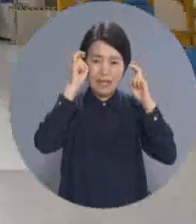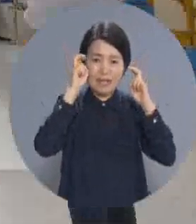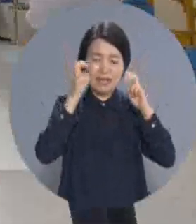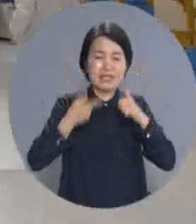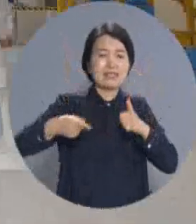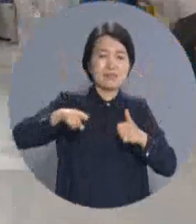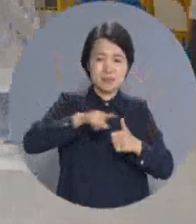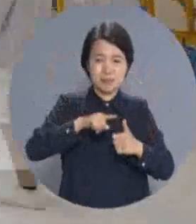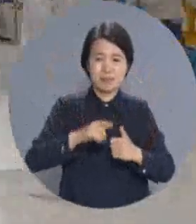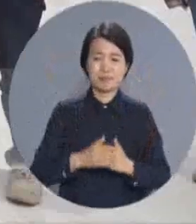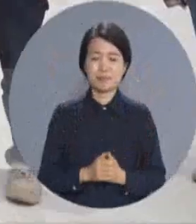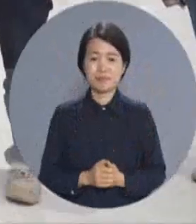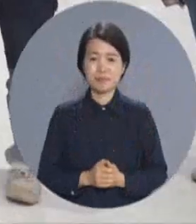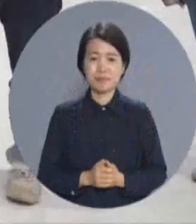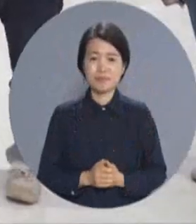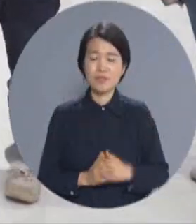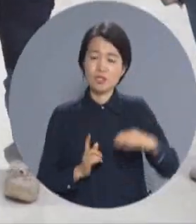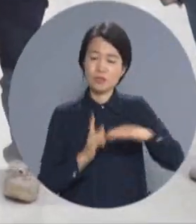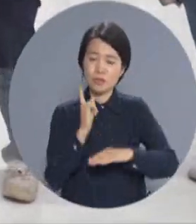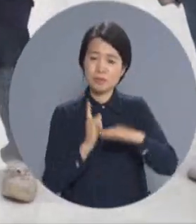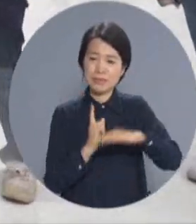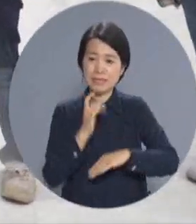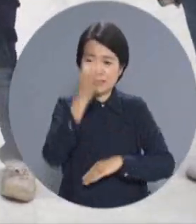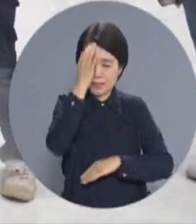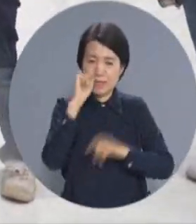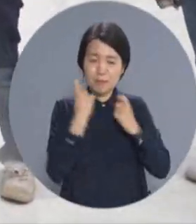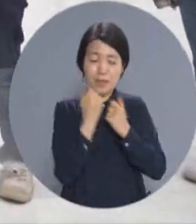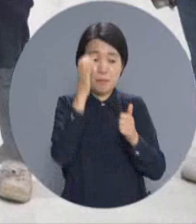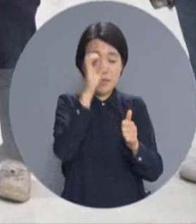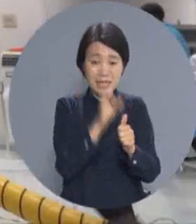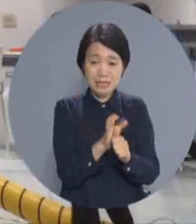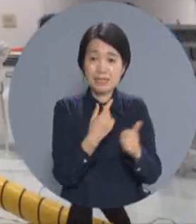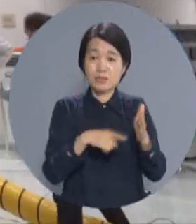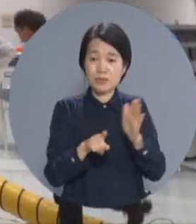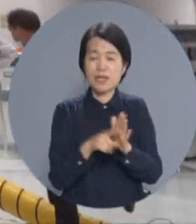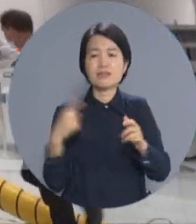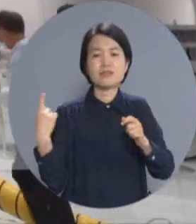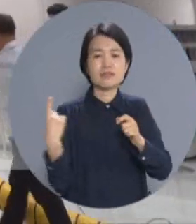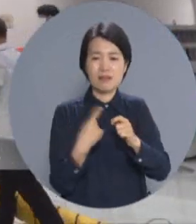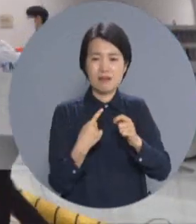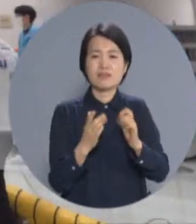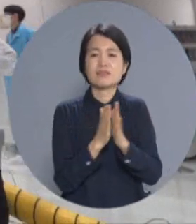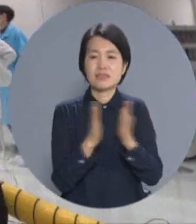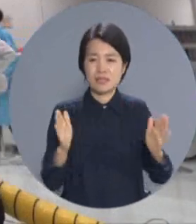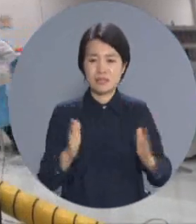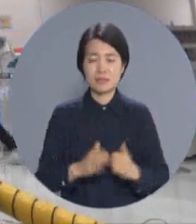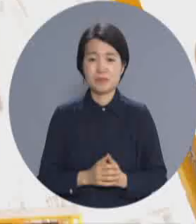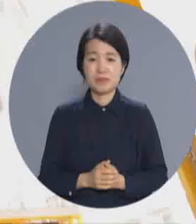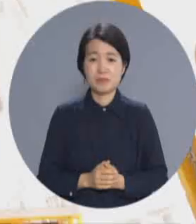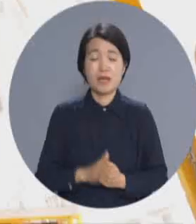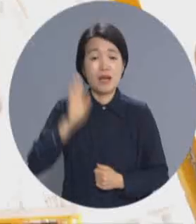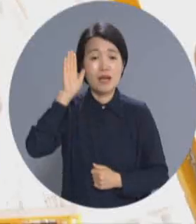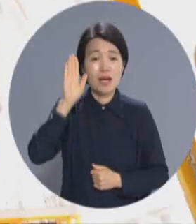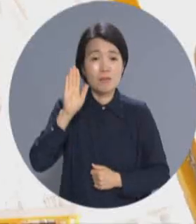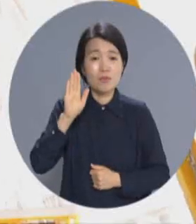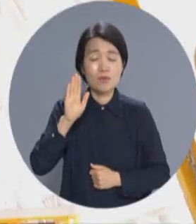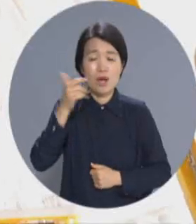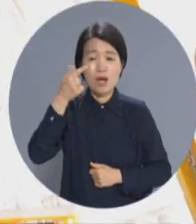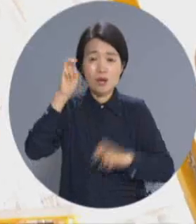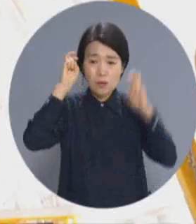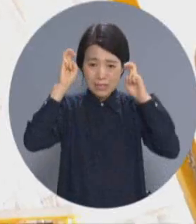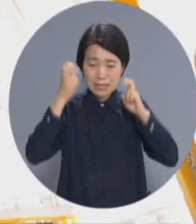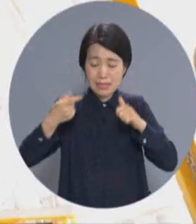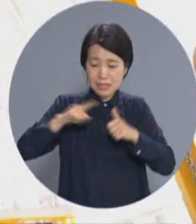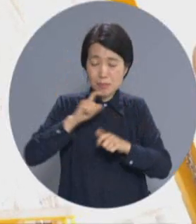에어로스페이스가 참여했습니다. 우주 발사체 기술의 민간 이전을 위한 첫 단추인 셈입니다. 앞으로 업체의 참여